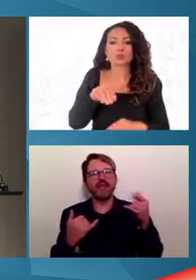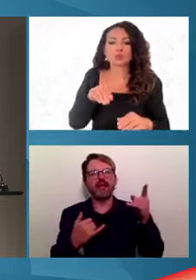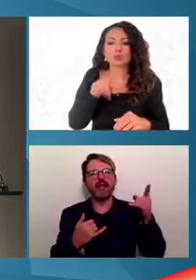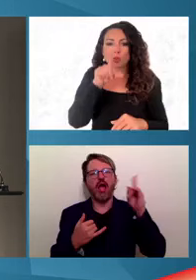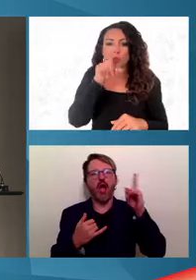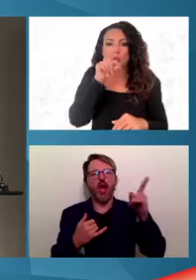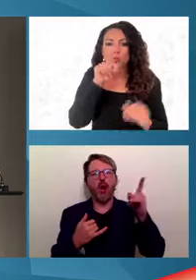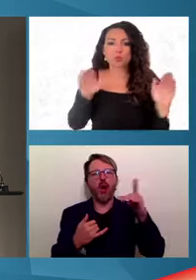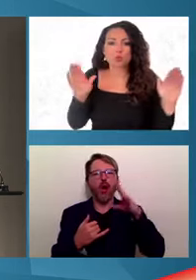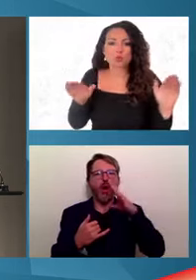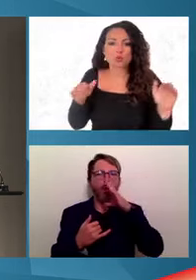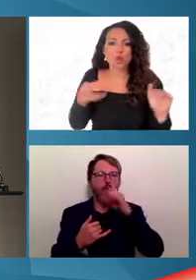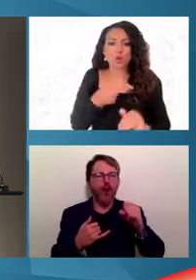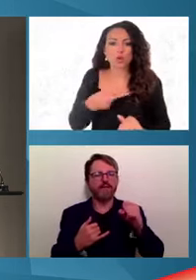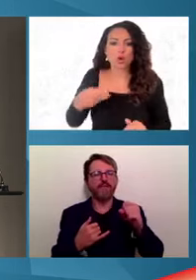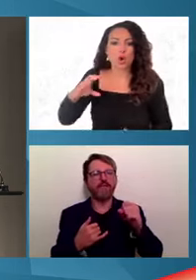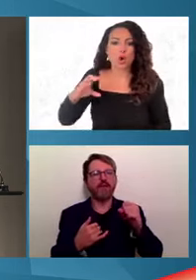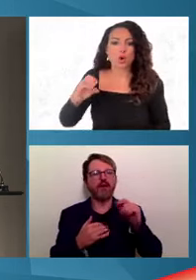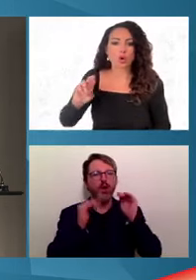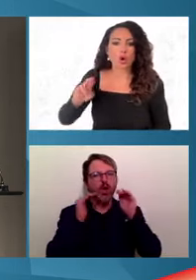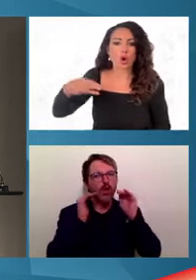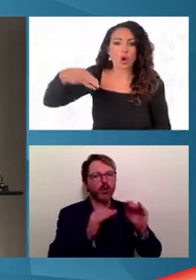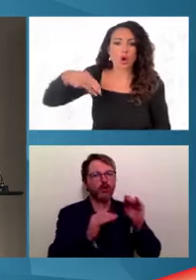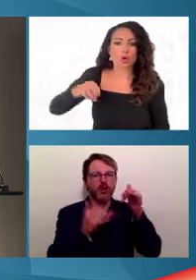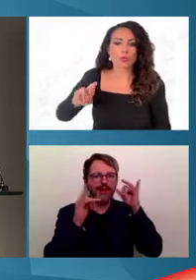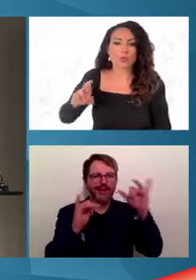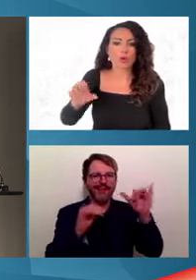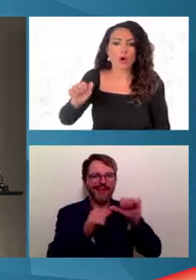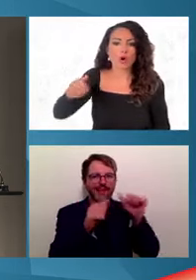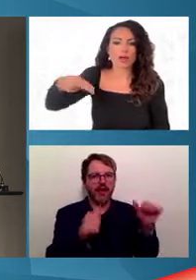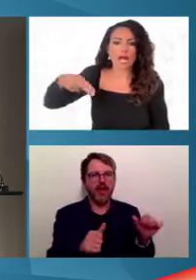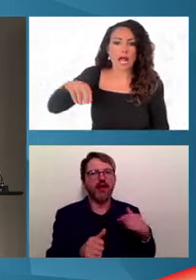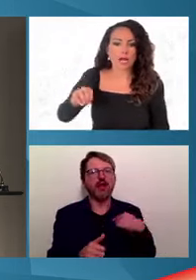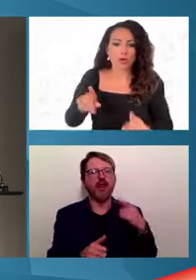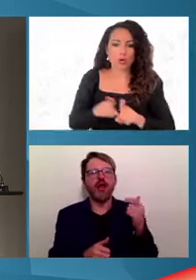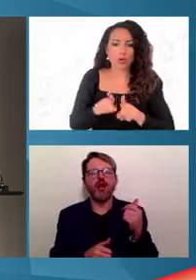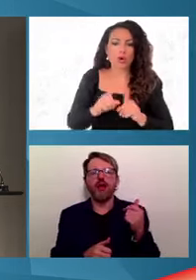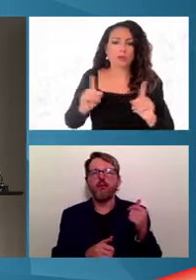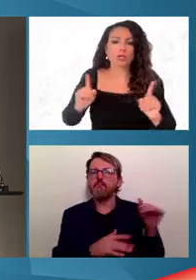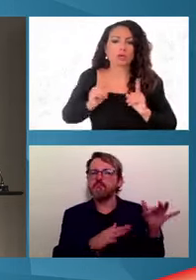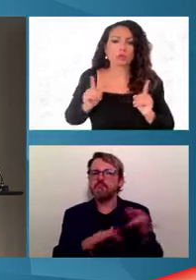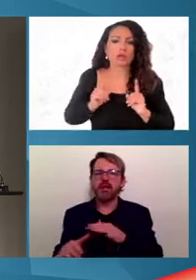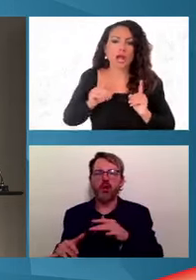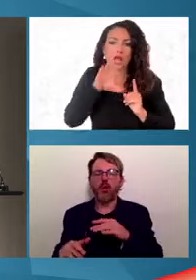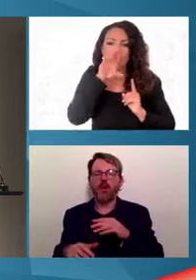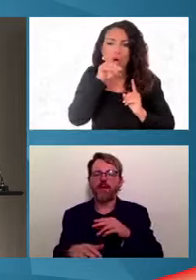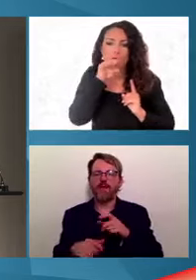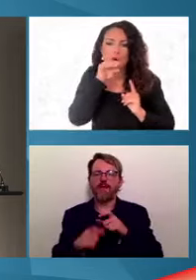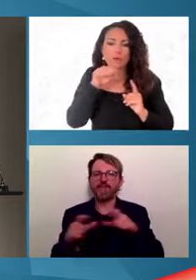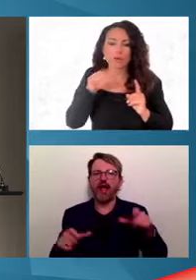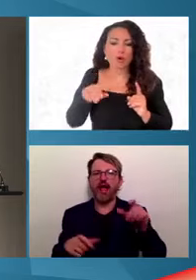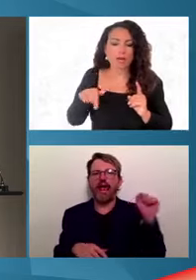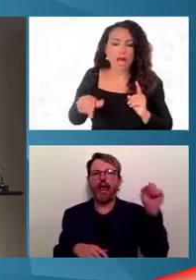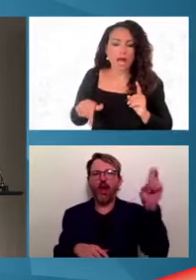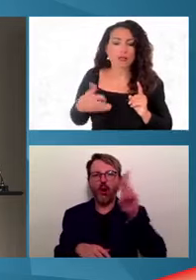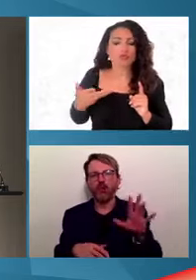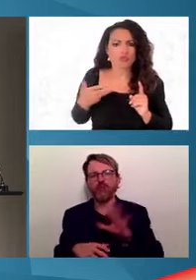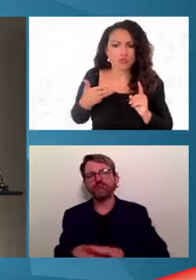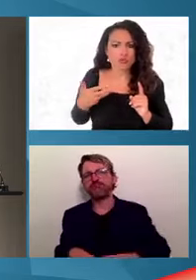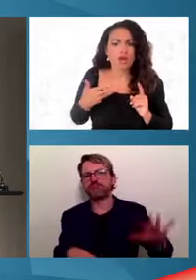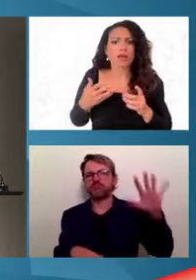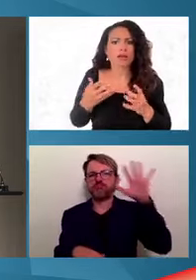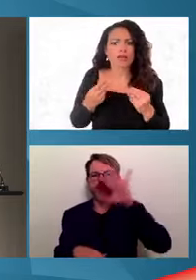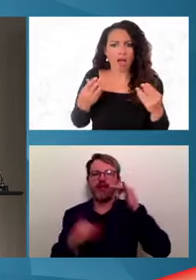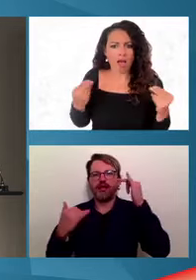Tierart derselben Kategorie, millionenfach inzwischen präsent in Europa und in ganz Europa versucht man Lösungen